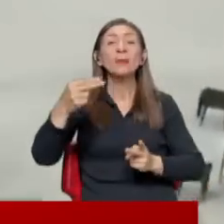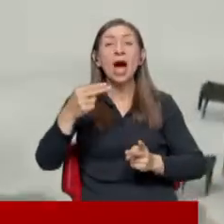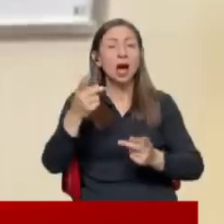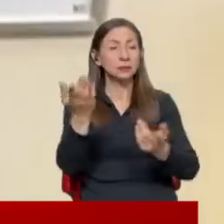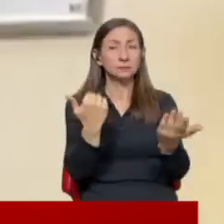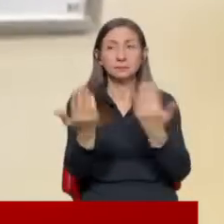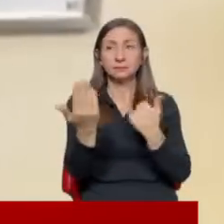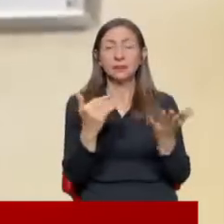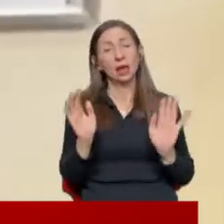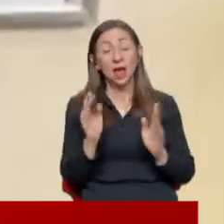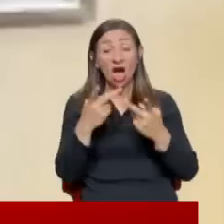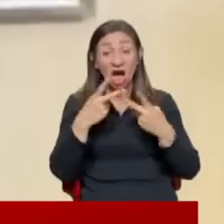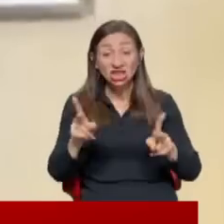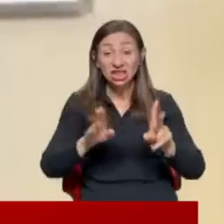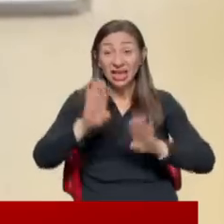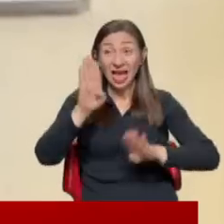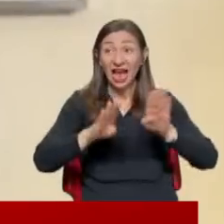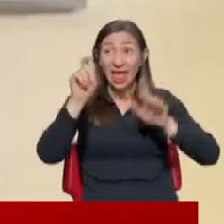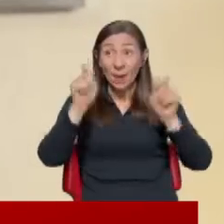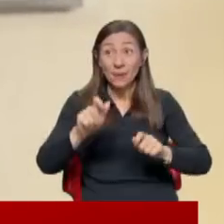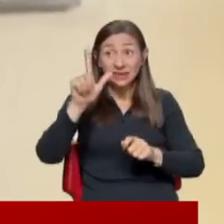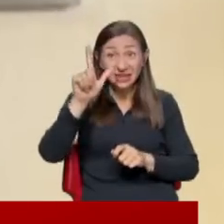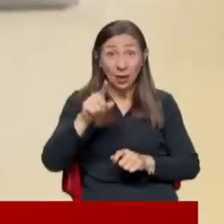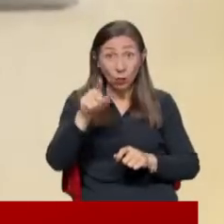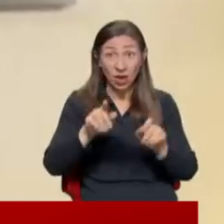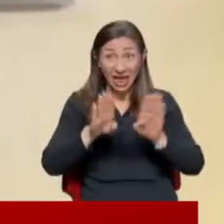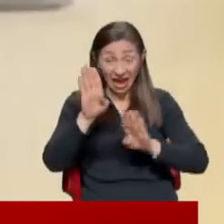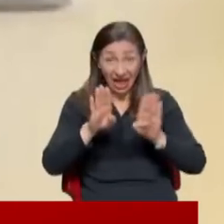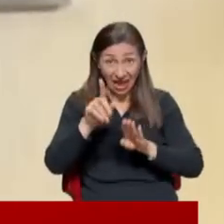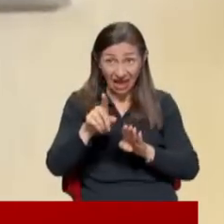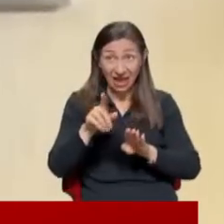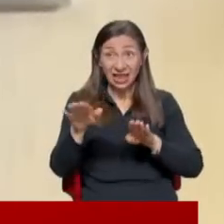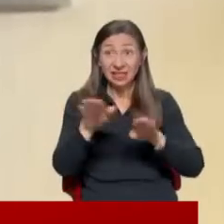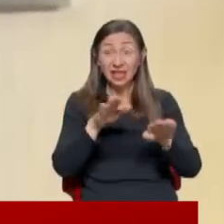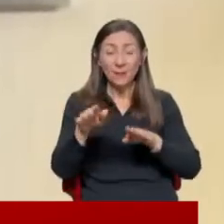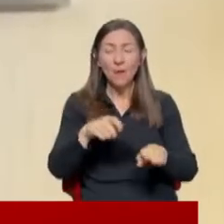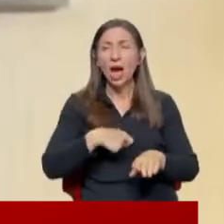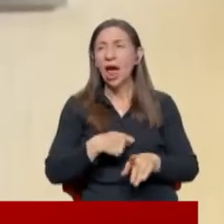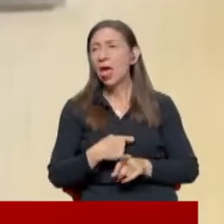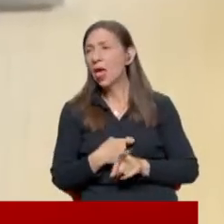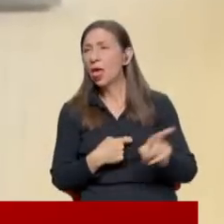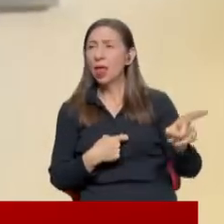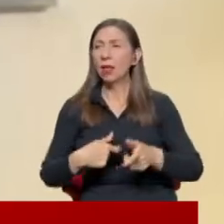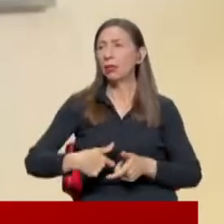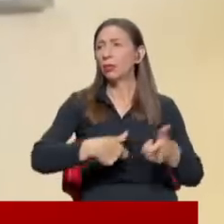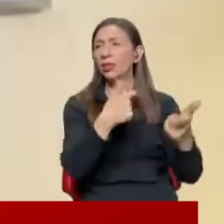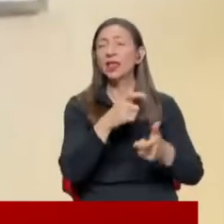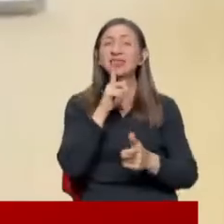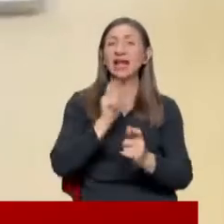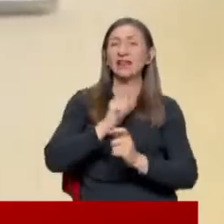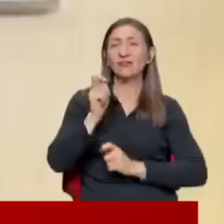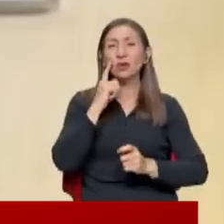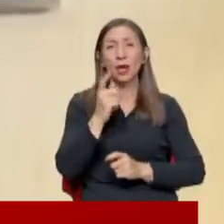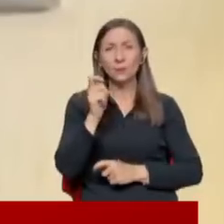davet edildi. Açık ihale usulüyle yapılması gereken bu ihale deprem bahane gösterilerek teklif üzerine